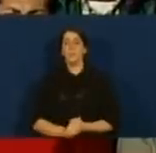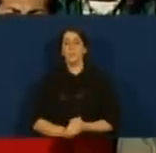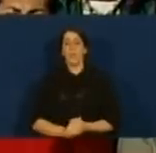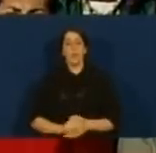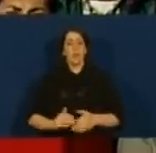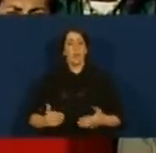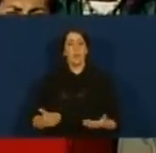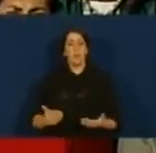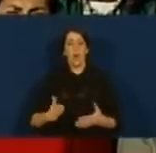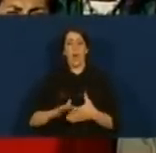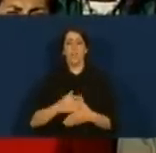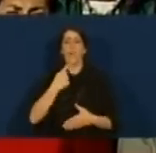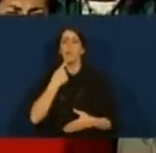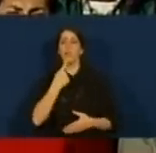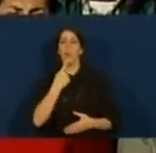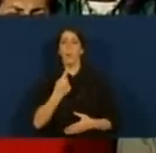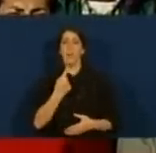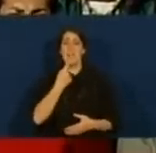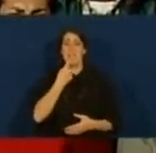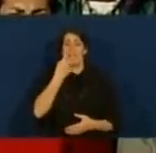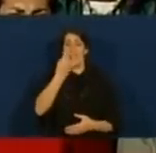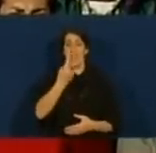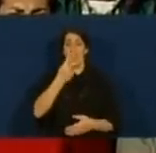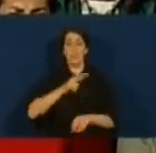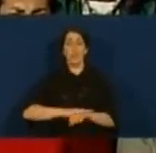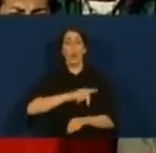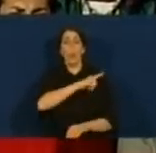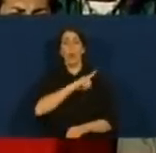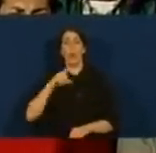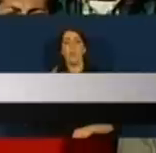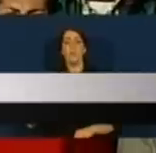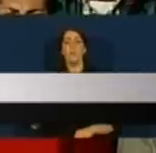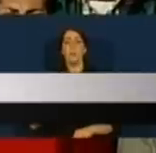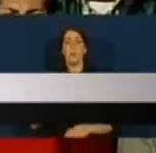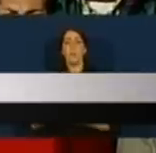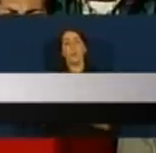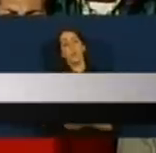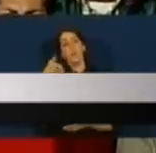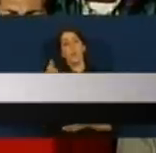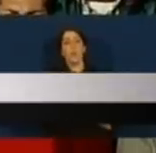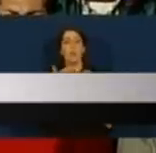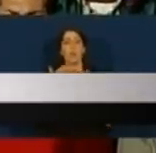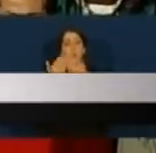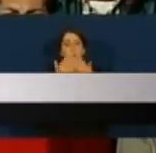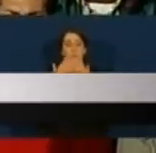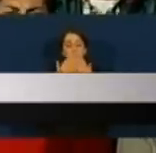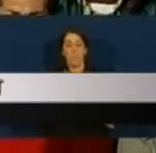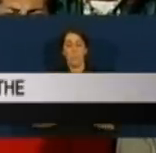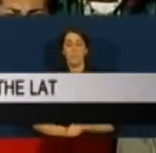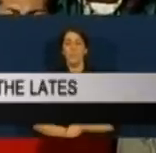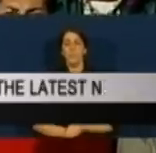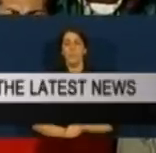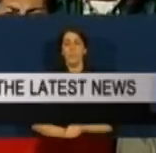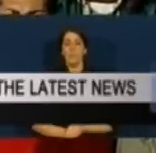sena sabbatical, il-possibilità ta' sena imħalsa jekk huma